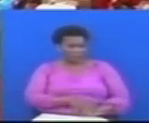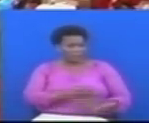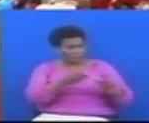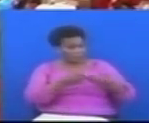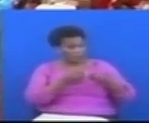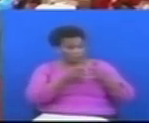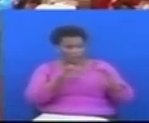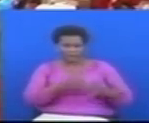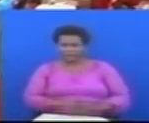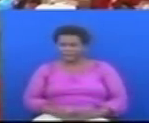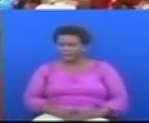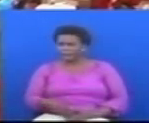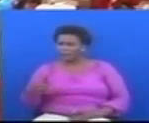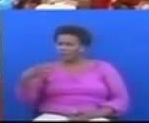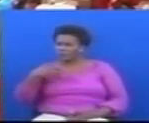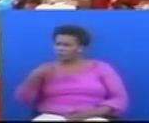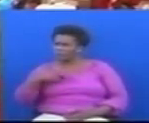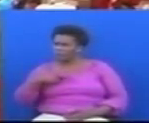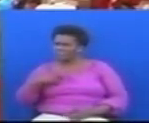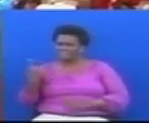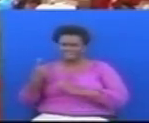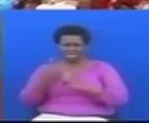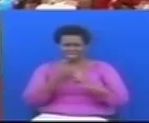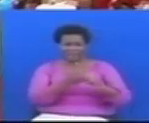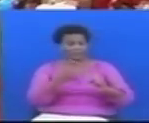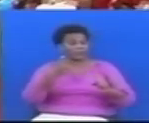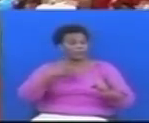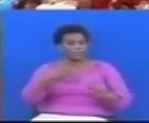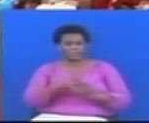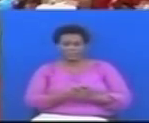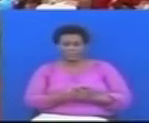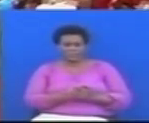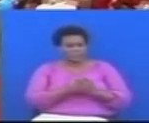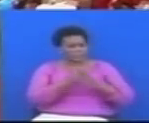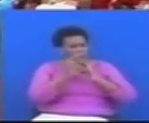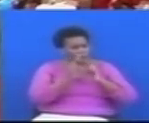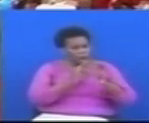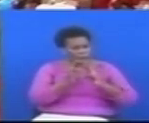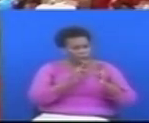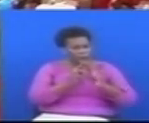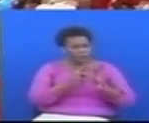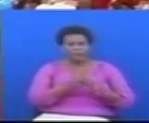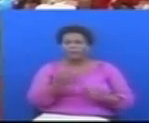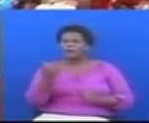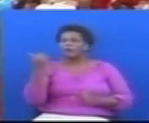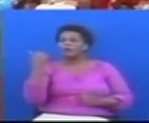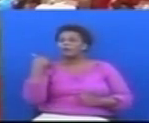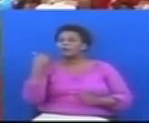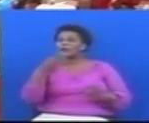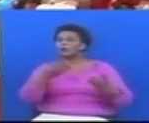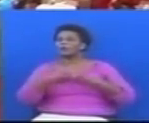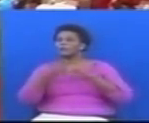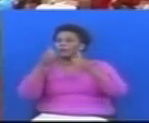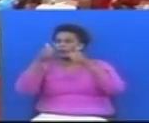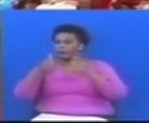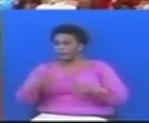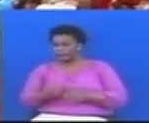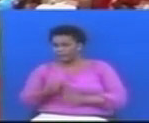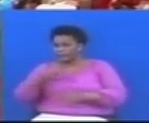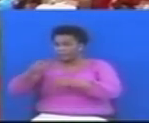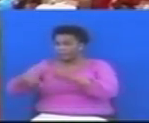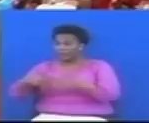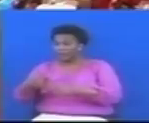Niliongea na waziri mara nyingi na akaniahidi kwamba kwenye mradi wa REA ambao sasa hivi uko